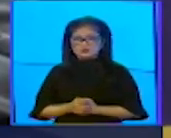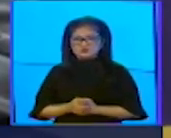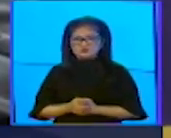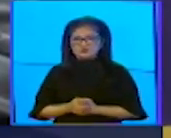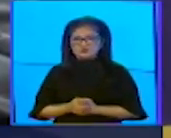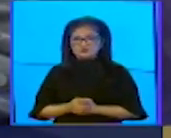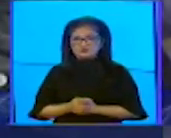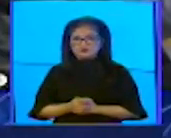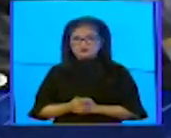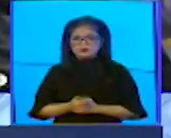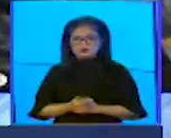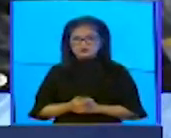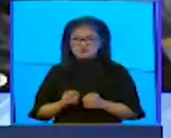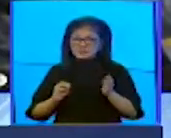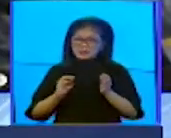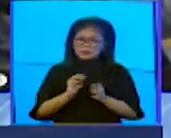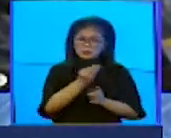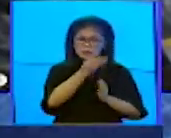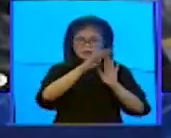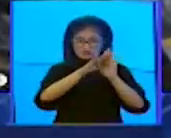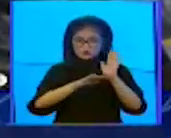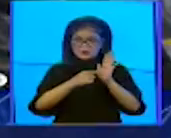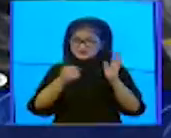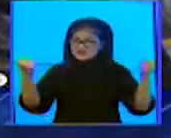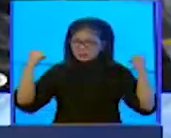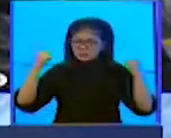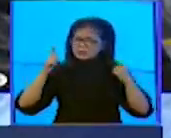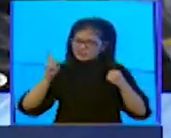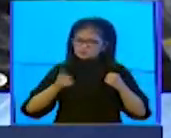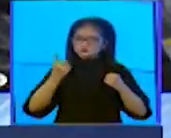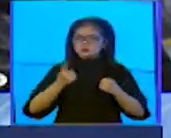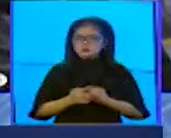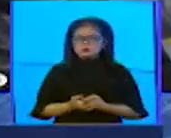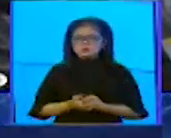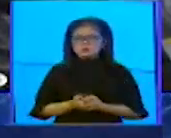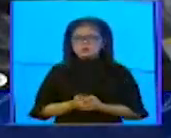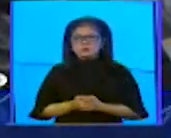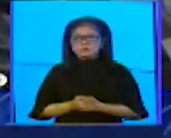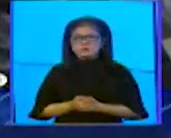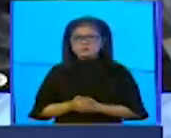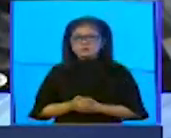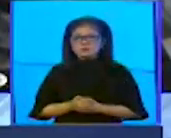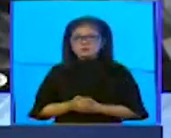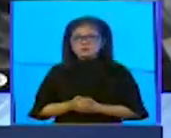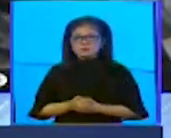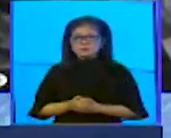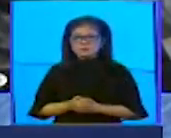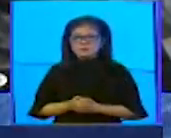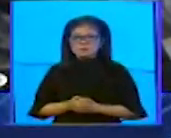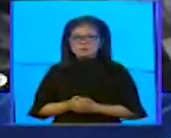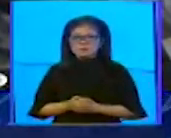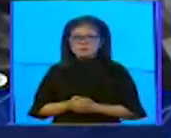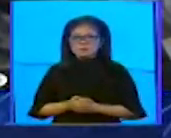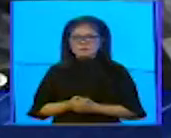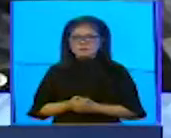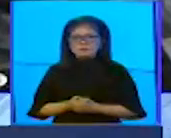persyaratan protokol kesehatan yang harus dipatuhi. Yang kedua, kita pastikan dari screening itu